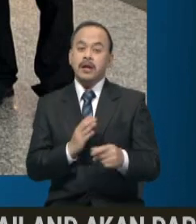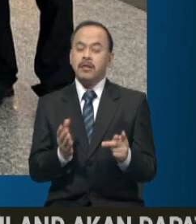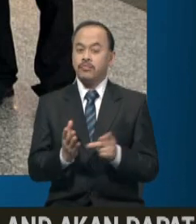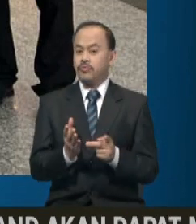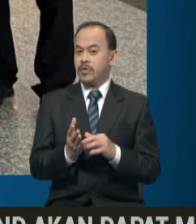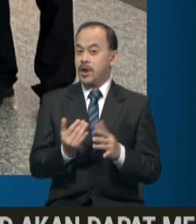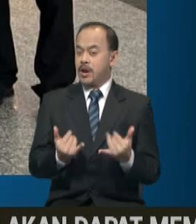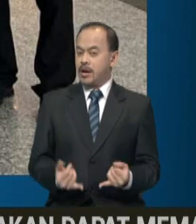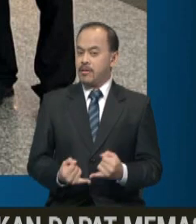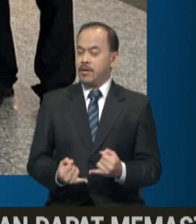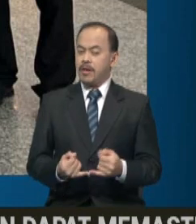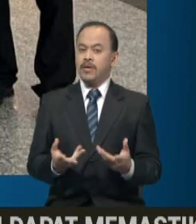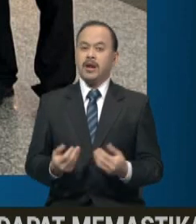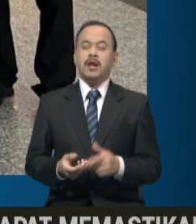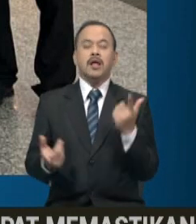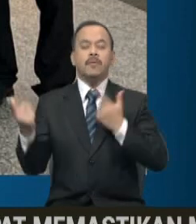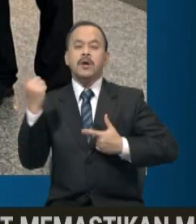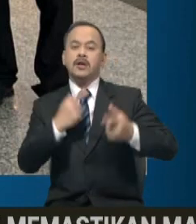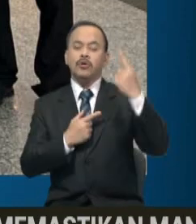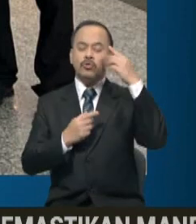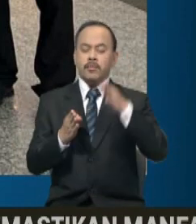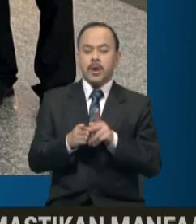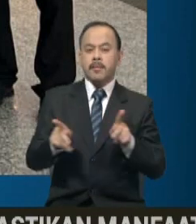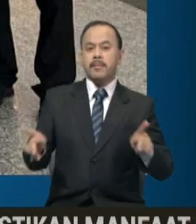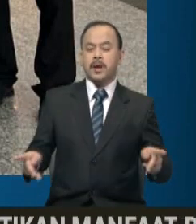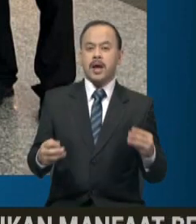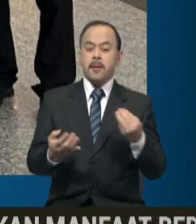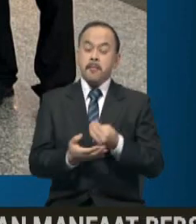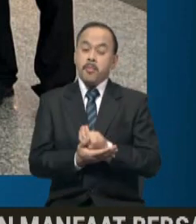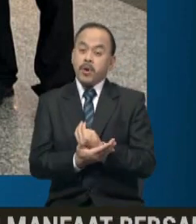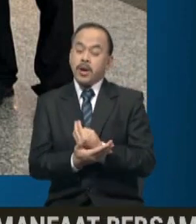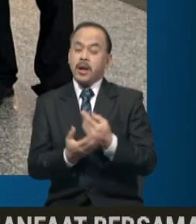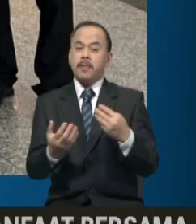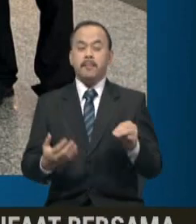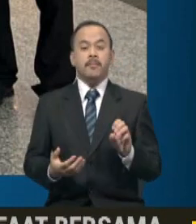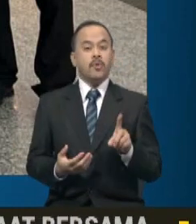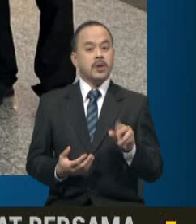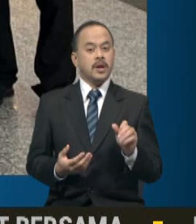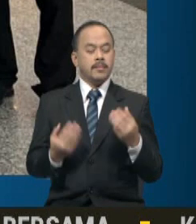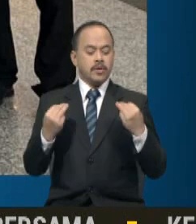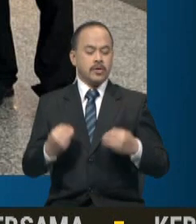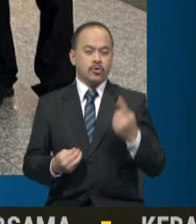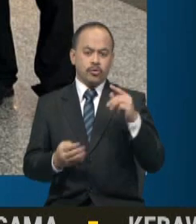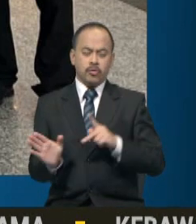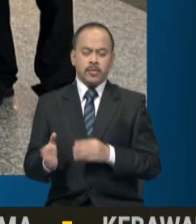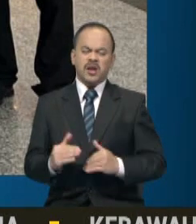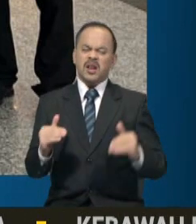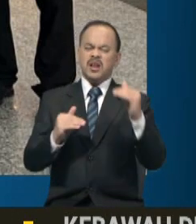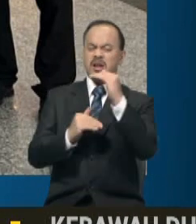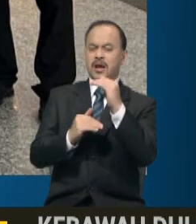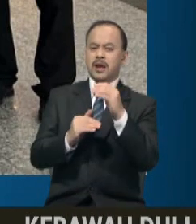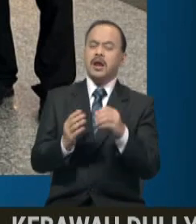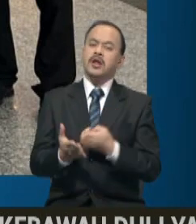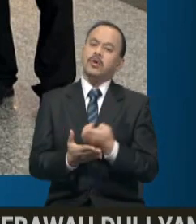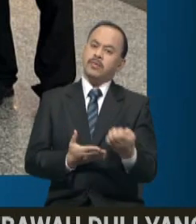kaitan dalam industri. Lawatan juga bagi mengembangkan model manusia yang berkualiti bagi meningkatkan ekonomi.